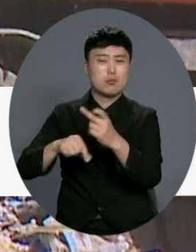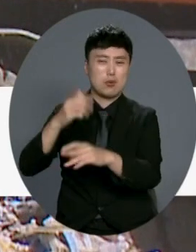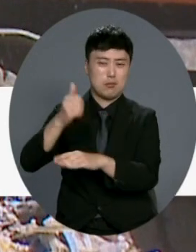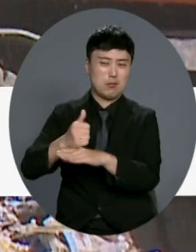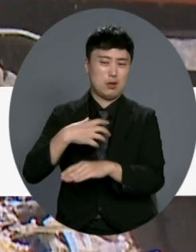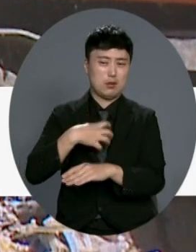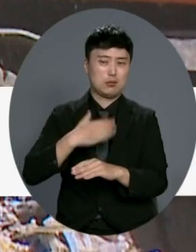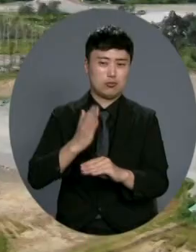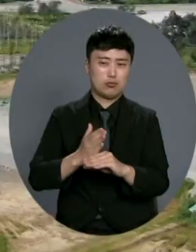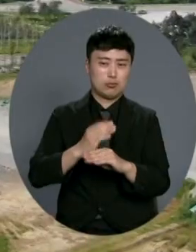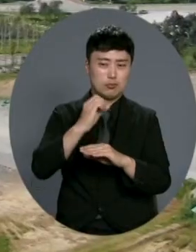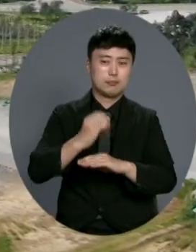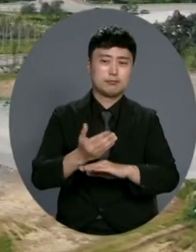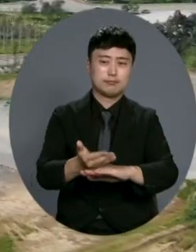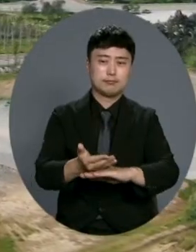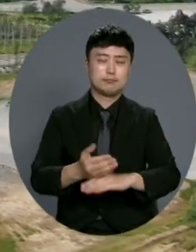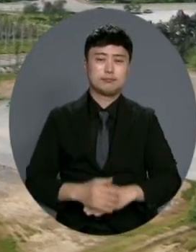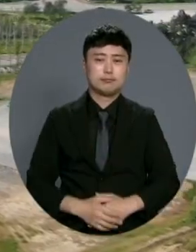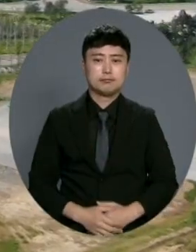기자입니다.